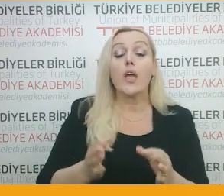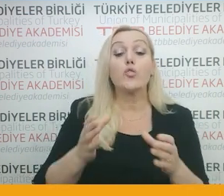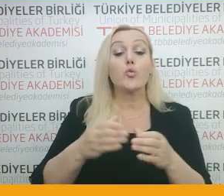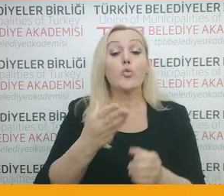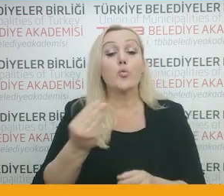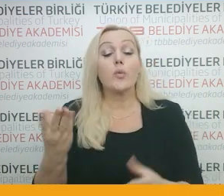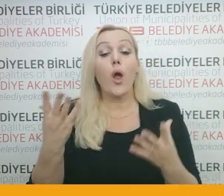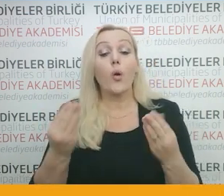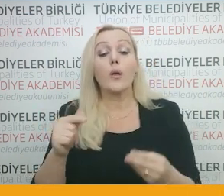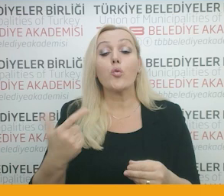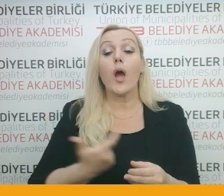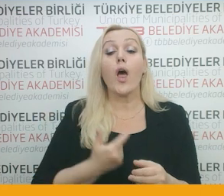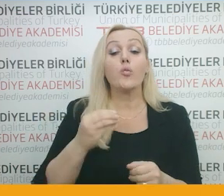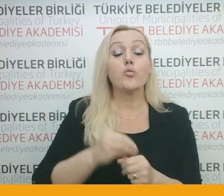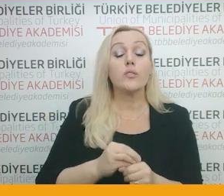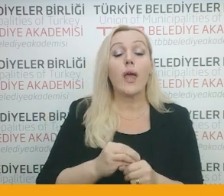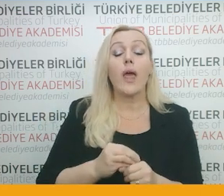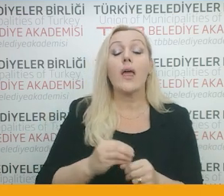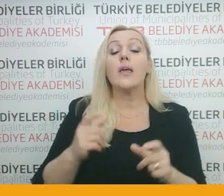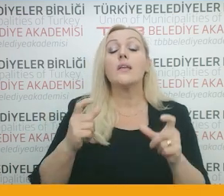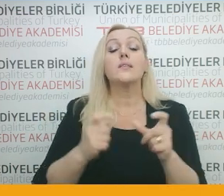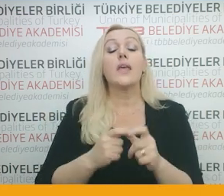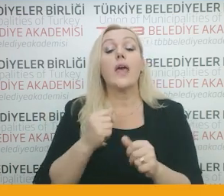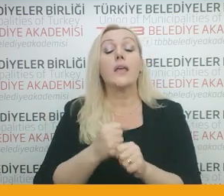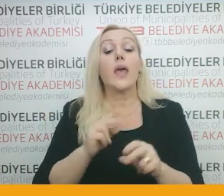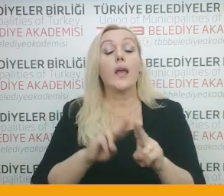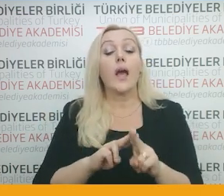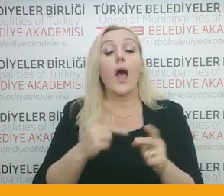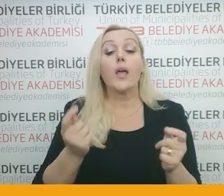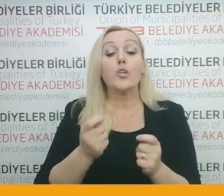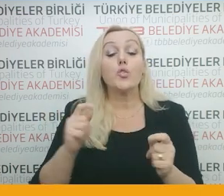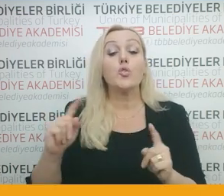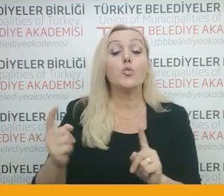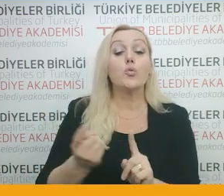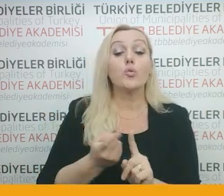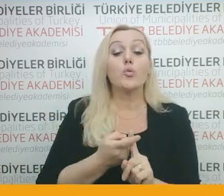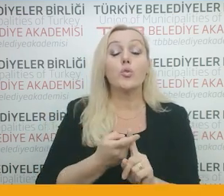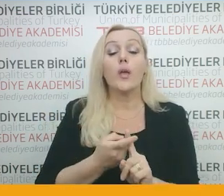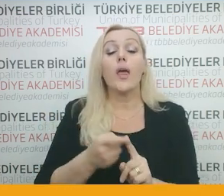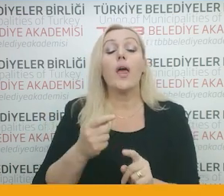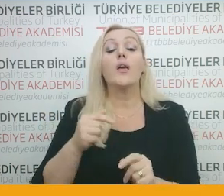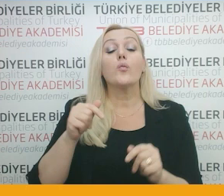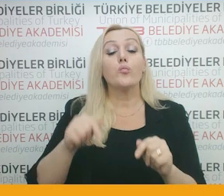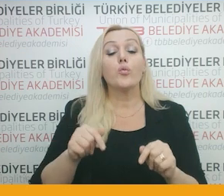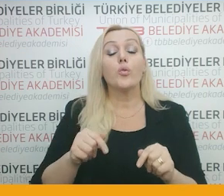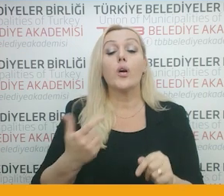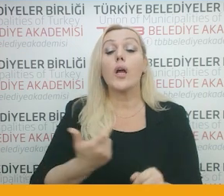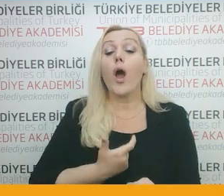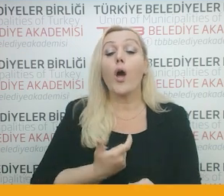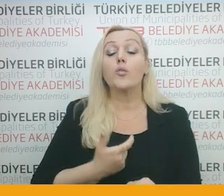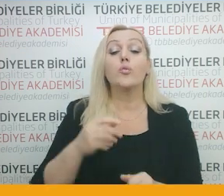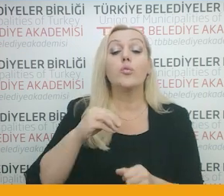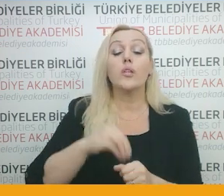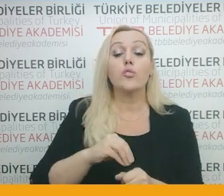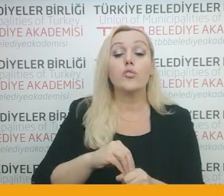bu kanun kapsamında. Sosyal güvenlik kurumlarına baktığımız zaman SGK ve İşkur genel yönetim başlığı altında bu kanun